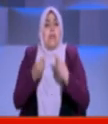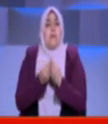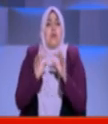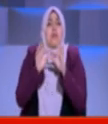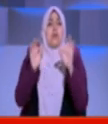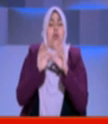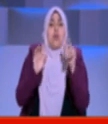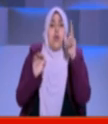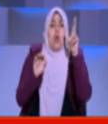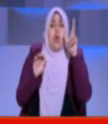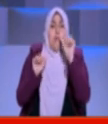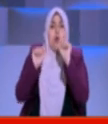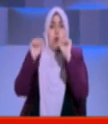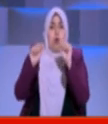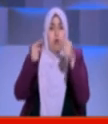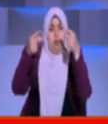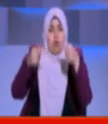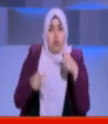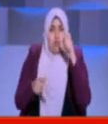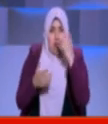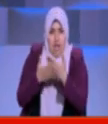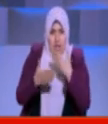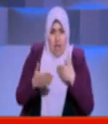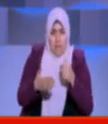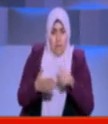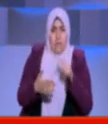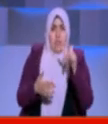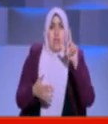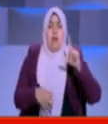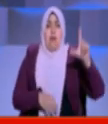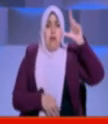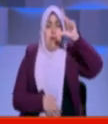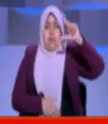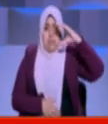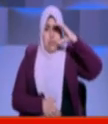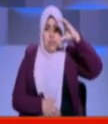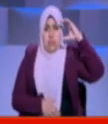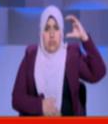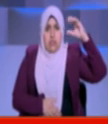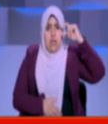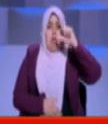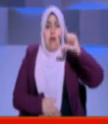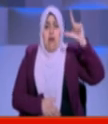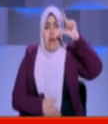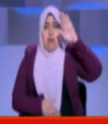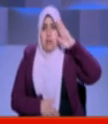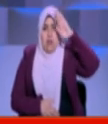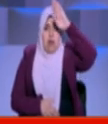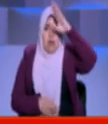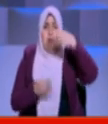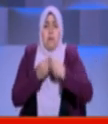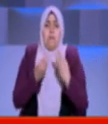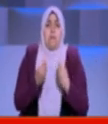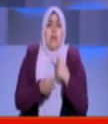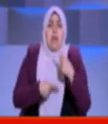الصورة التي تتابعونها وكانت قبل قليل للرئيس العراقي برهم صالح الذي تحدث في إطار بلاغي مرتجل حول